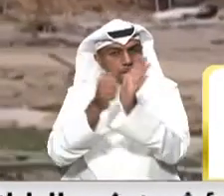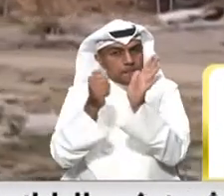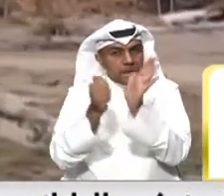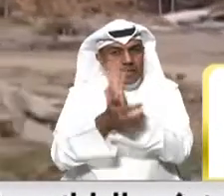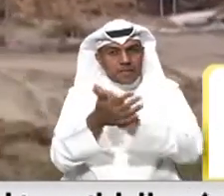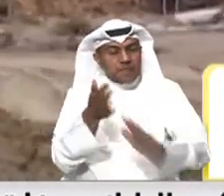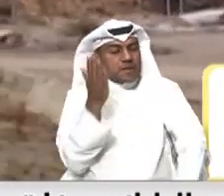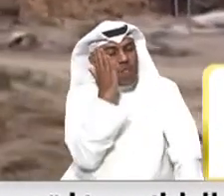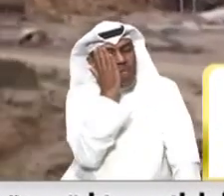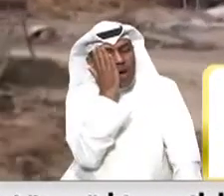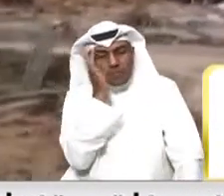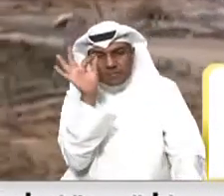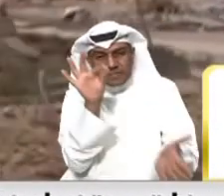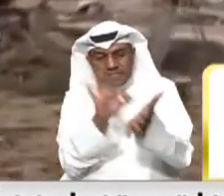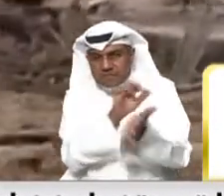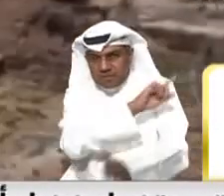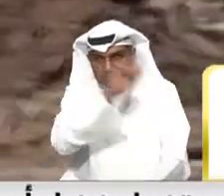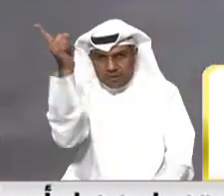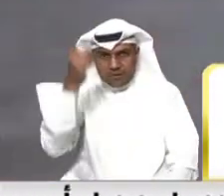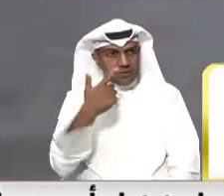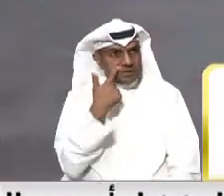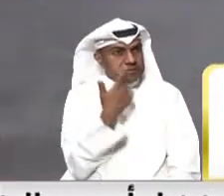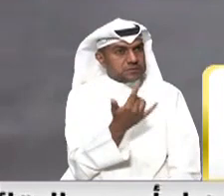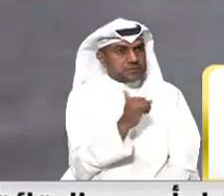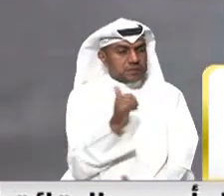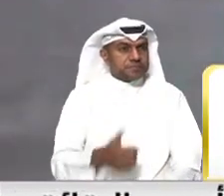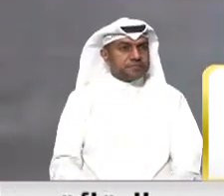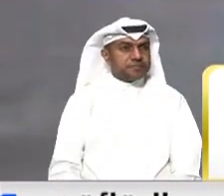نسبه الدمار 0%